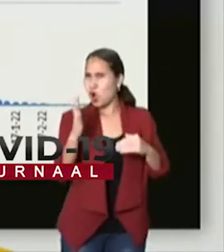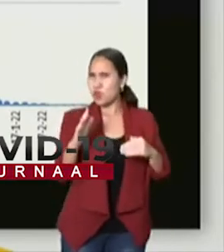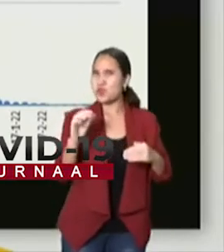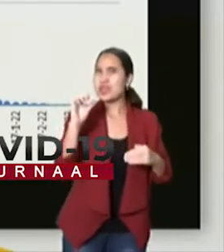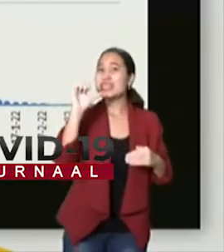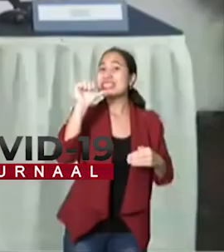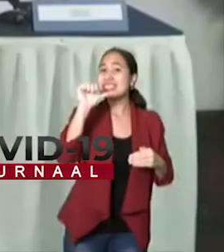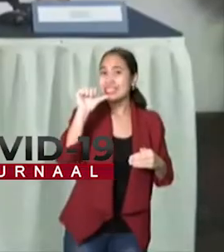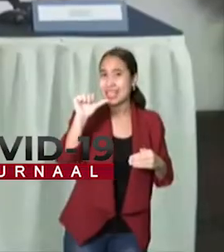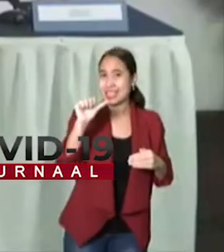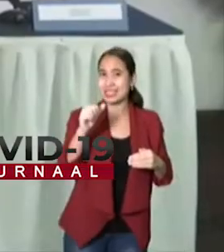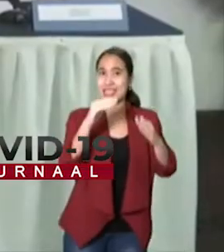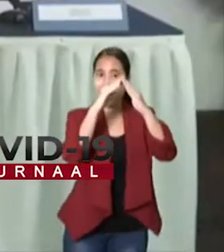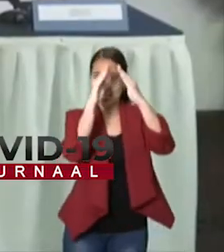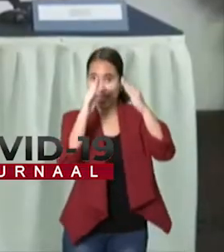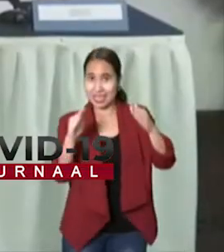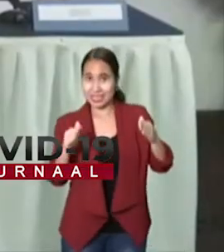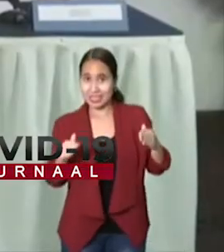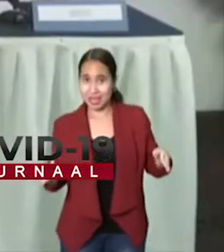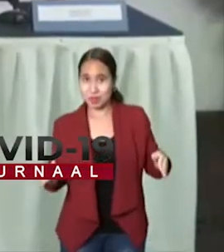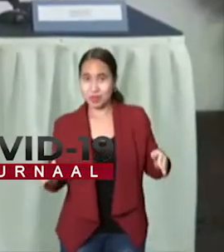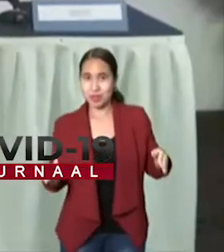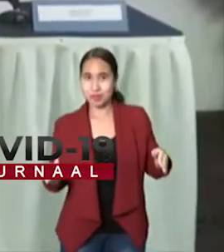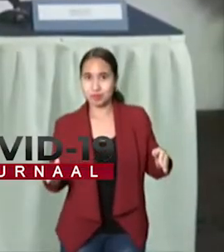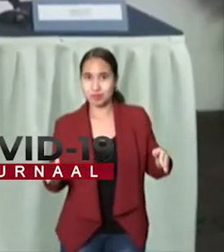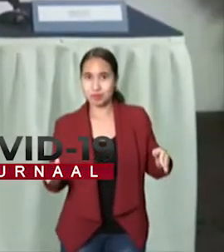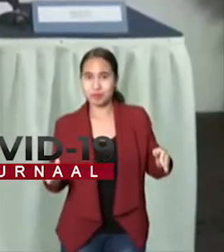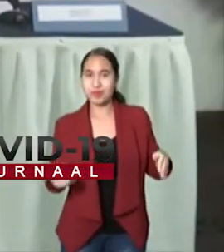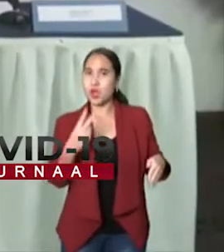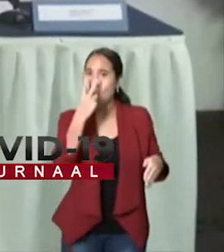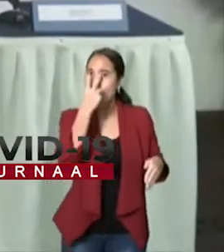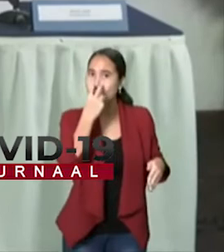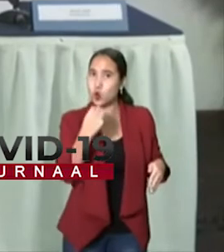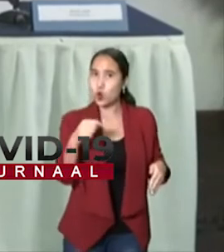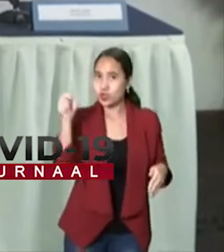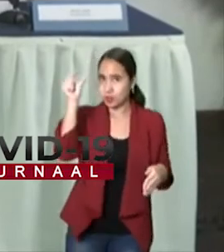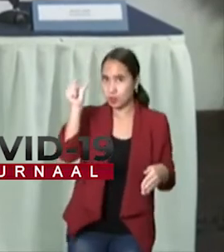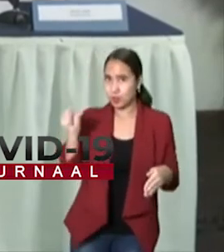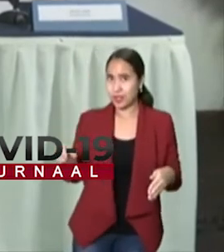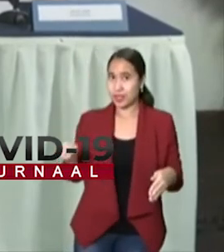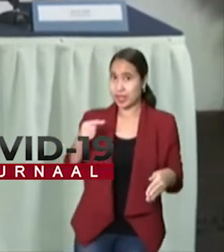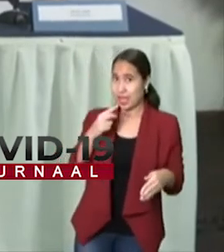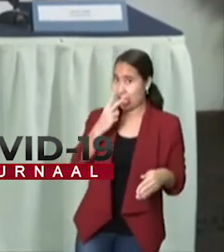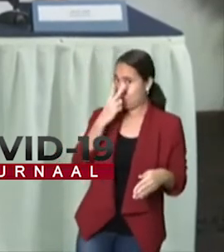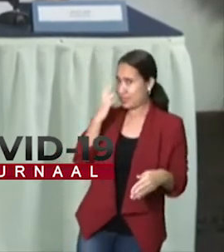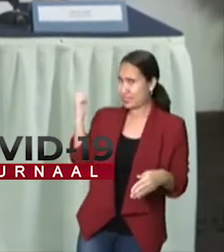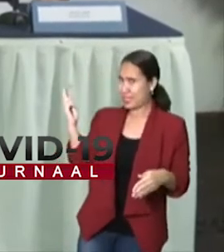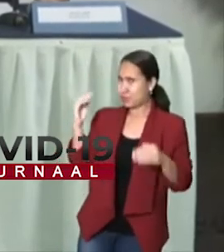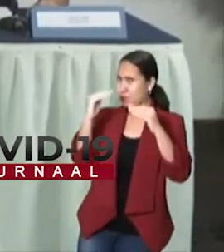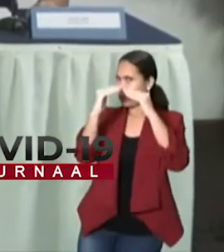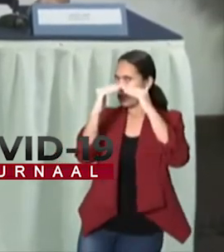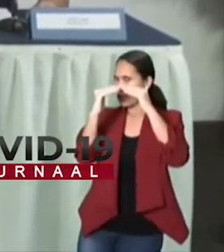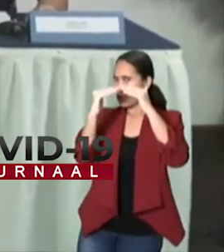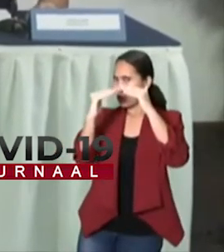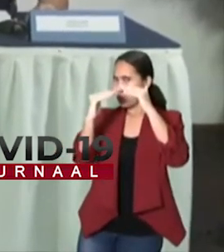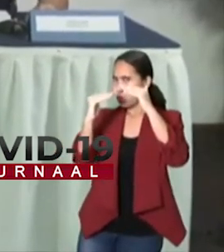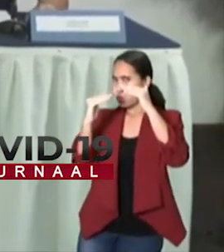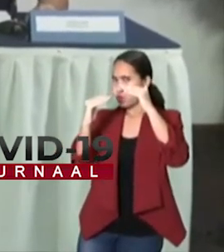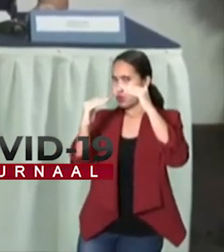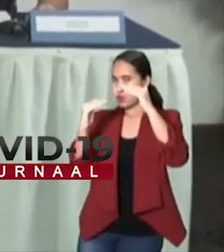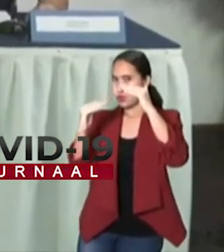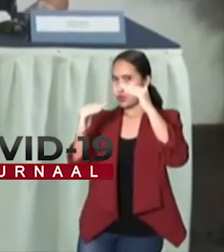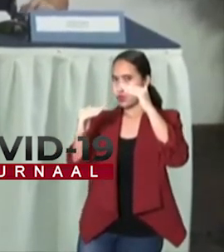rode balkje. En als we dan helemaal vooruit kijken, dan zakt die steeds meer naar onderen. En